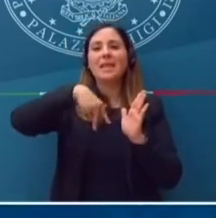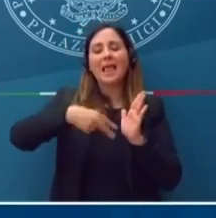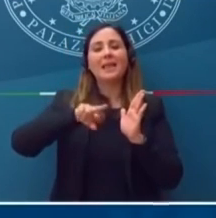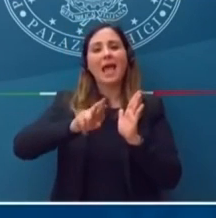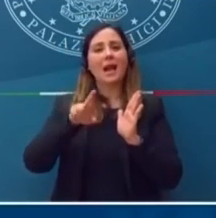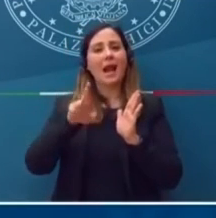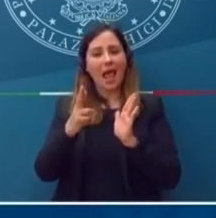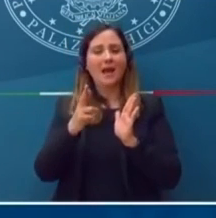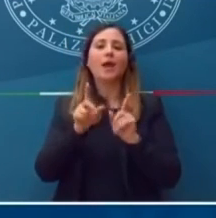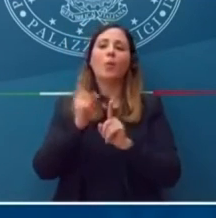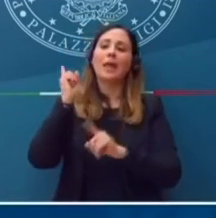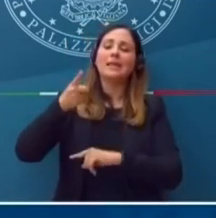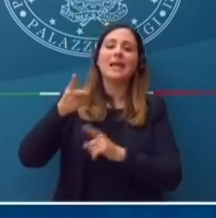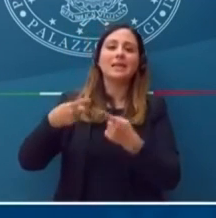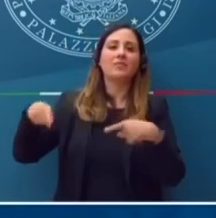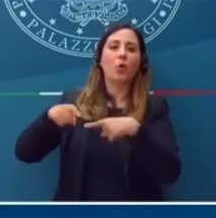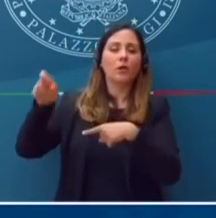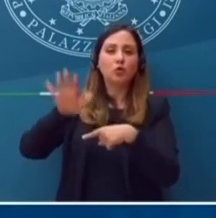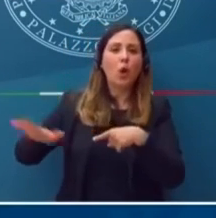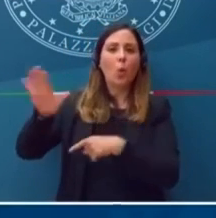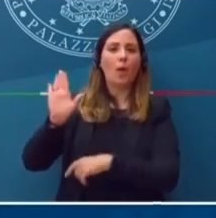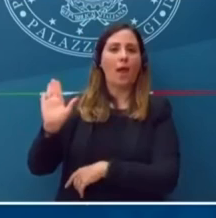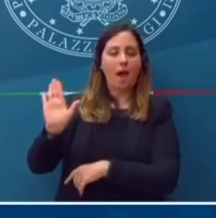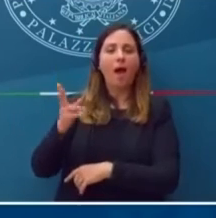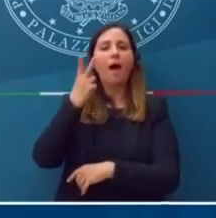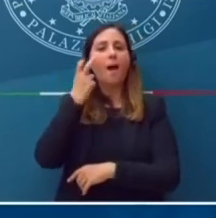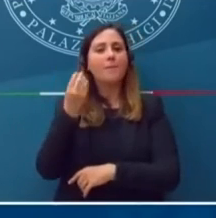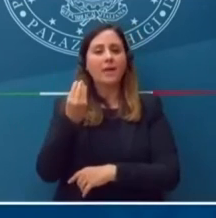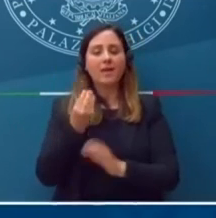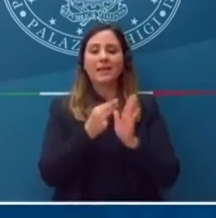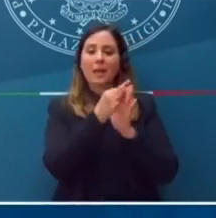direttive comunque della Commissione europea prevedono dei punti di controllo,